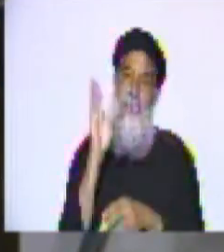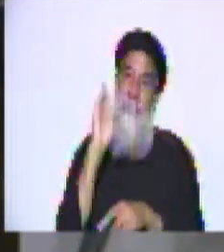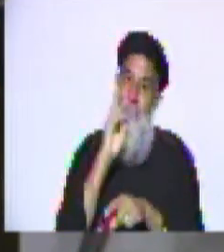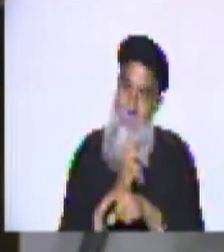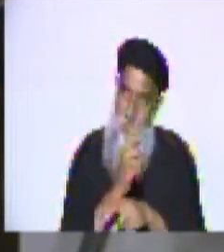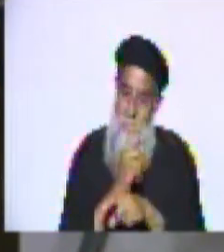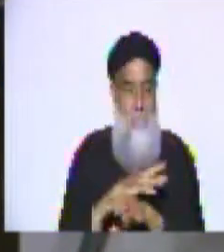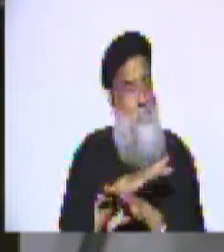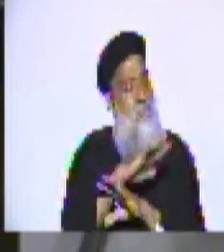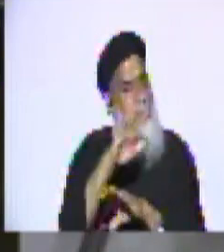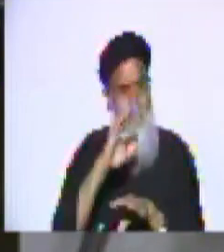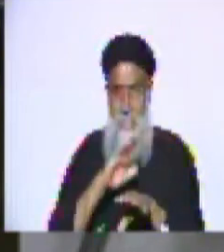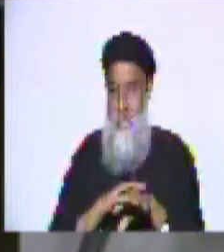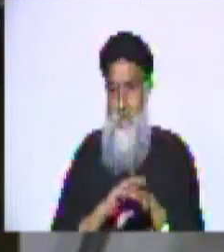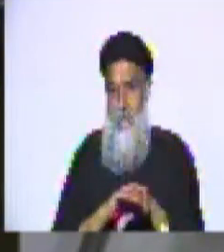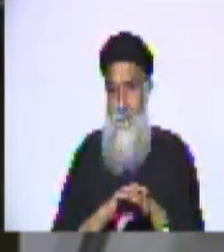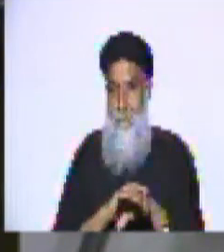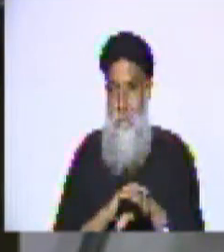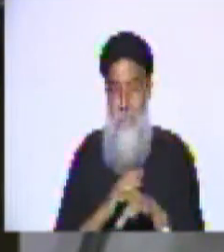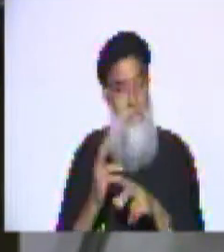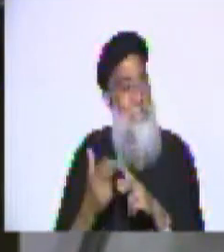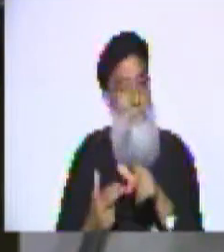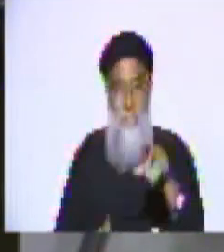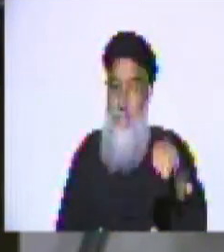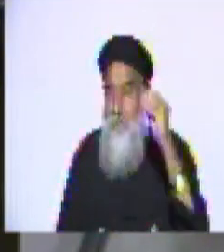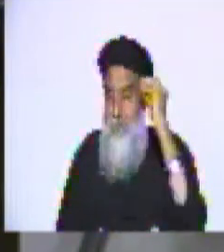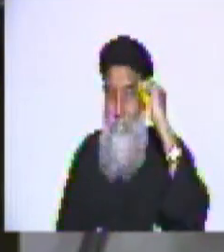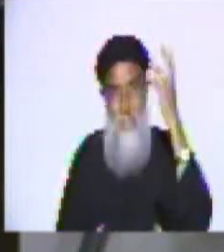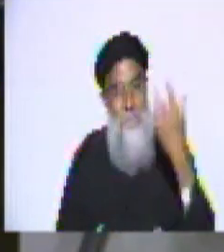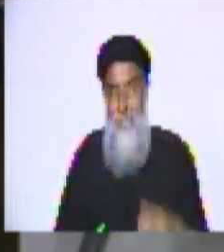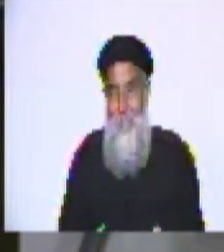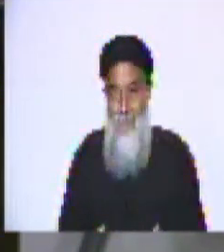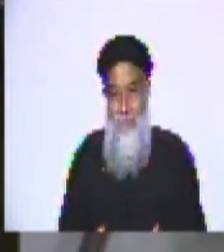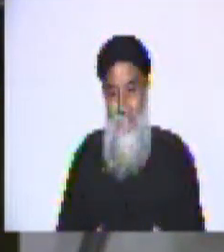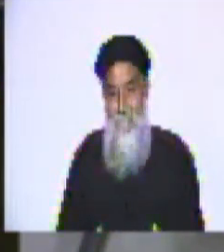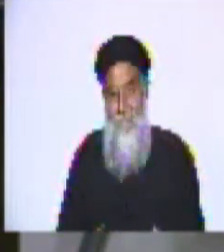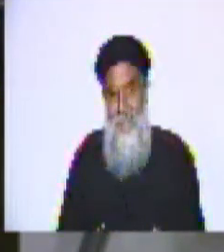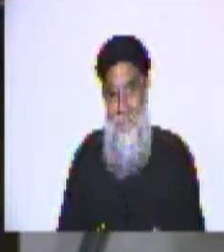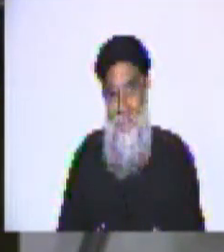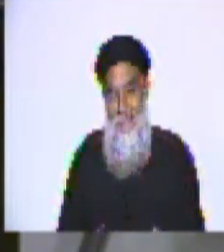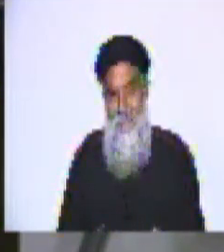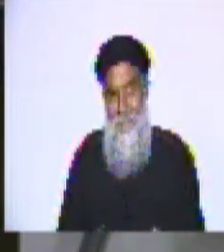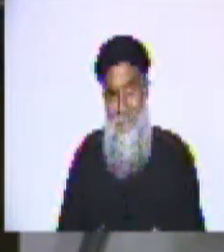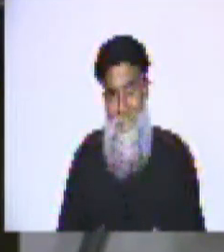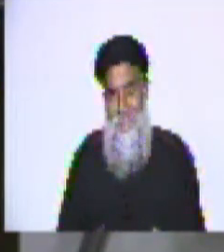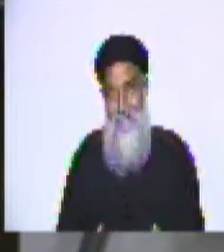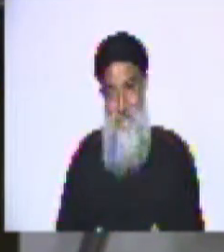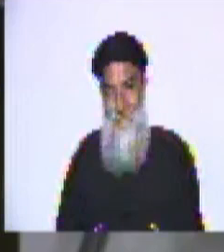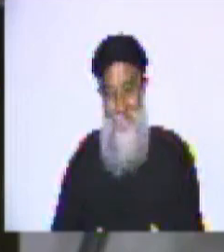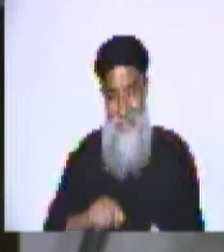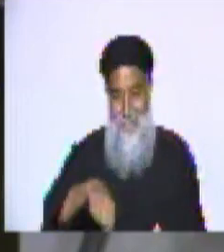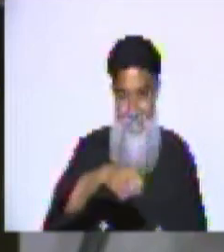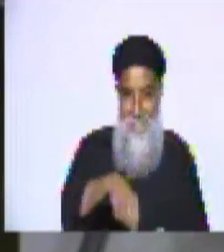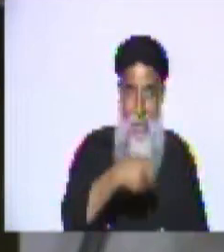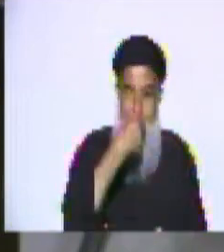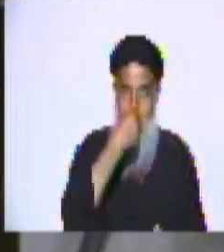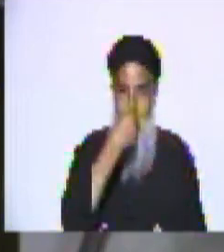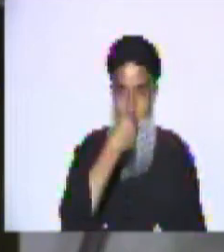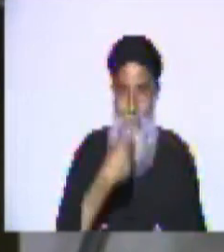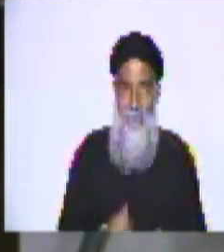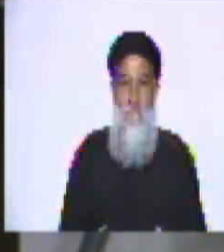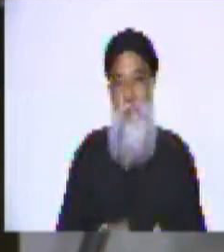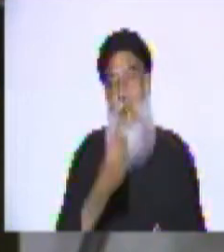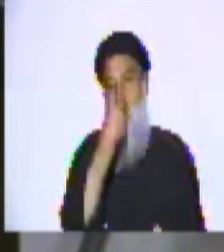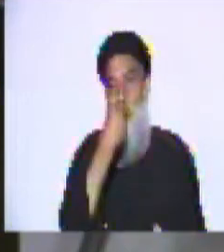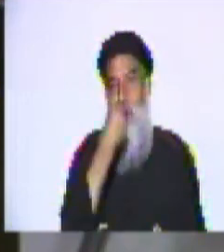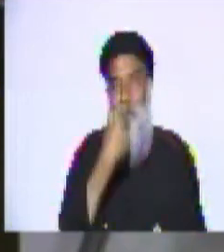اللي أنا بعملها، وإلا الناس هتستفيد إزاي؟ ده اللي بيطبخ حاجة بيدقها. بالظبط. وبياكل